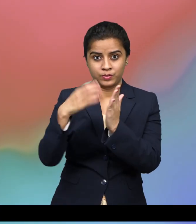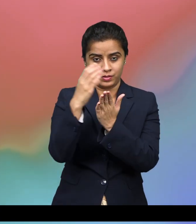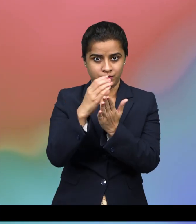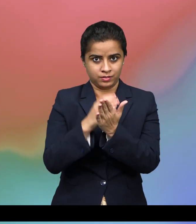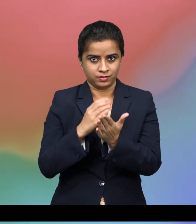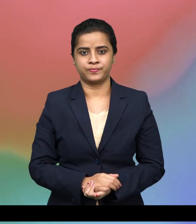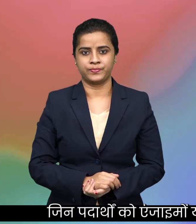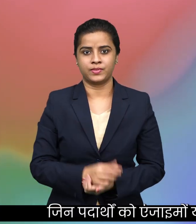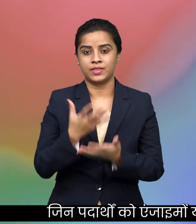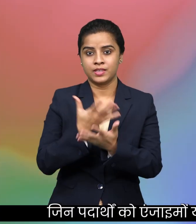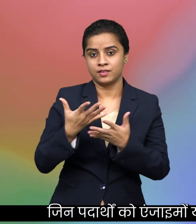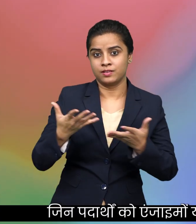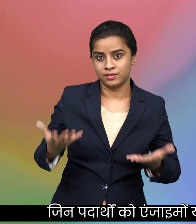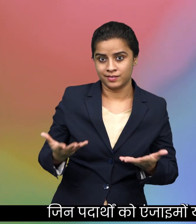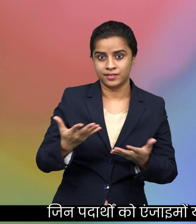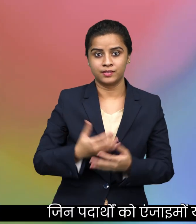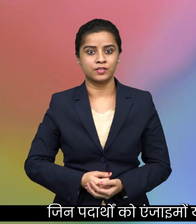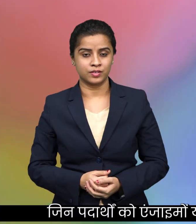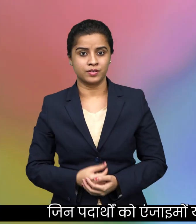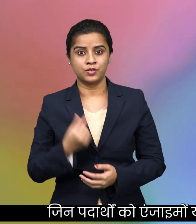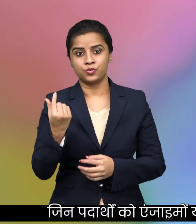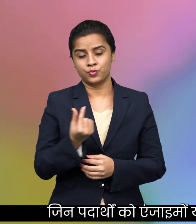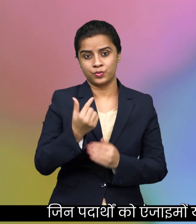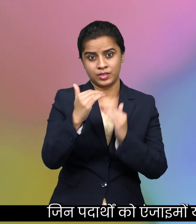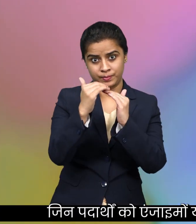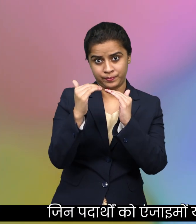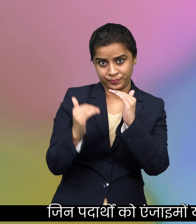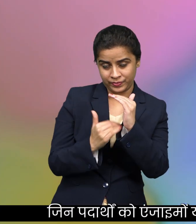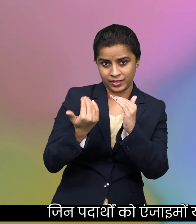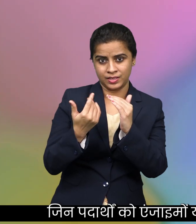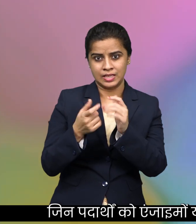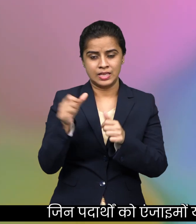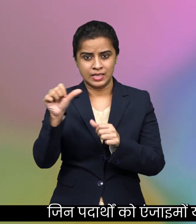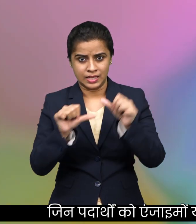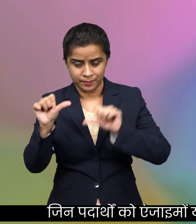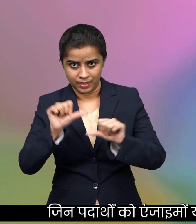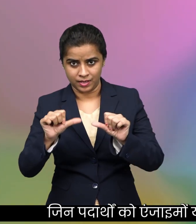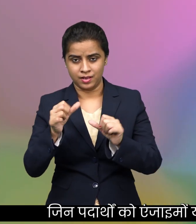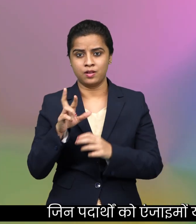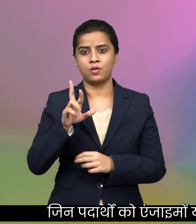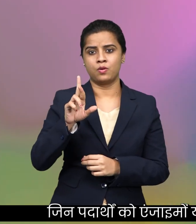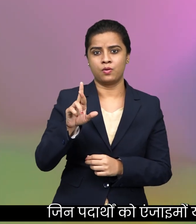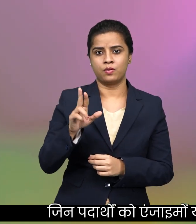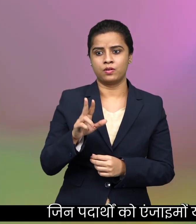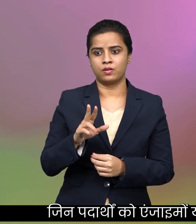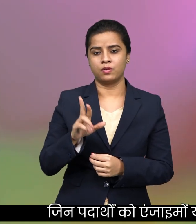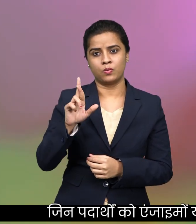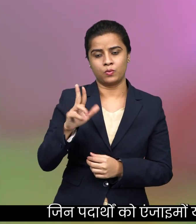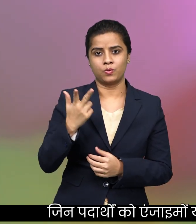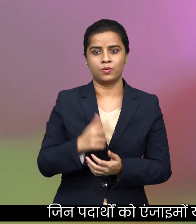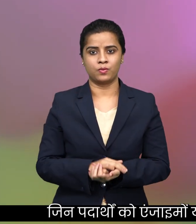सारांश। जिन पदार्थों को एंजाइमों या जैविक प्रक्रियाओं द्वारा अपघटित किया जा सकता